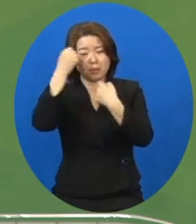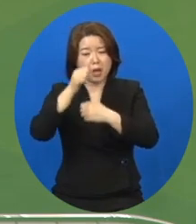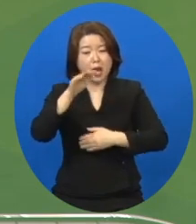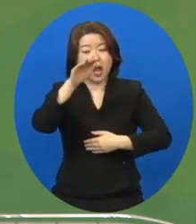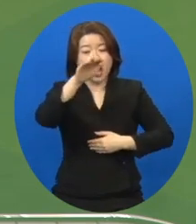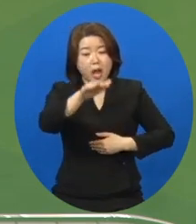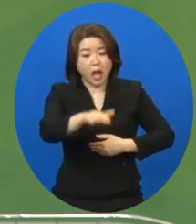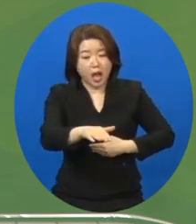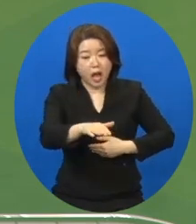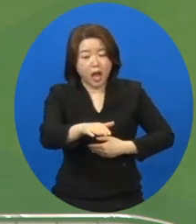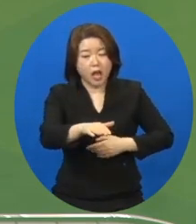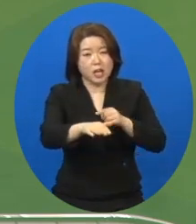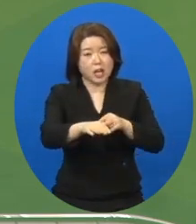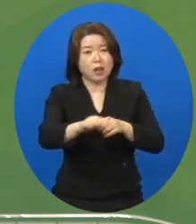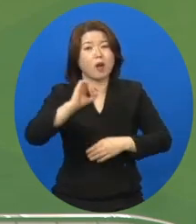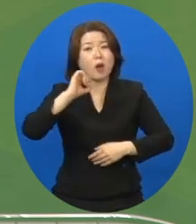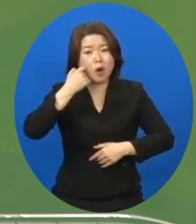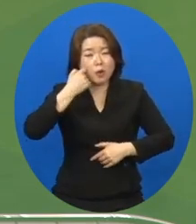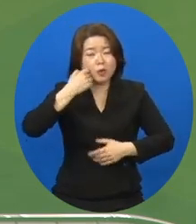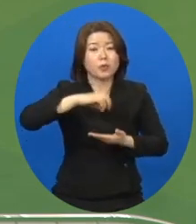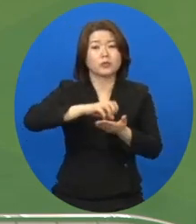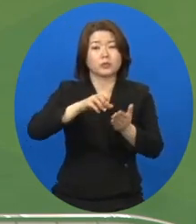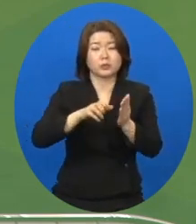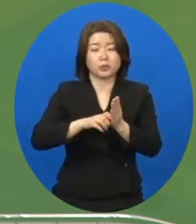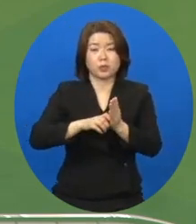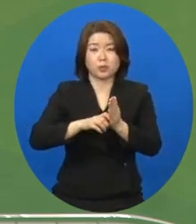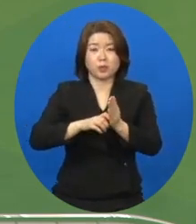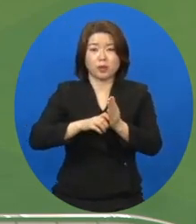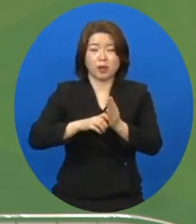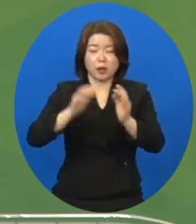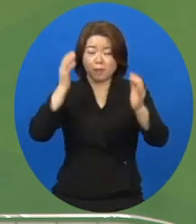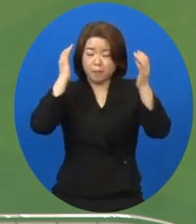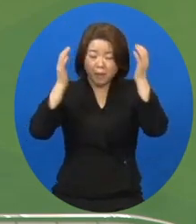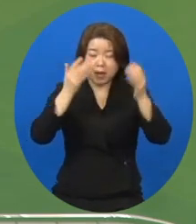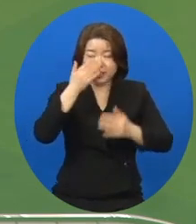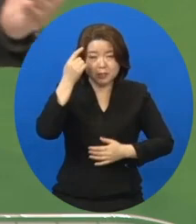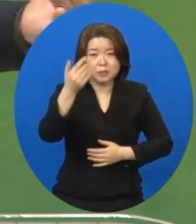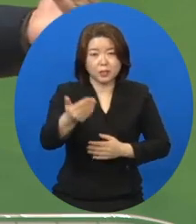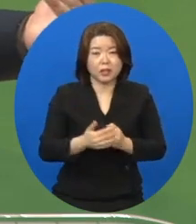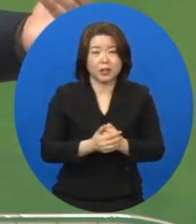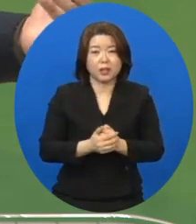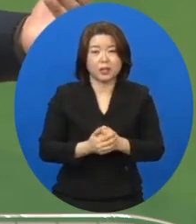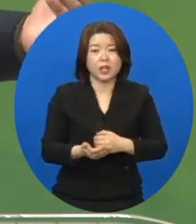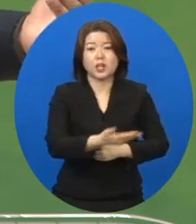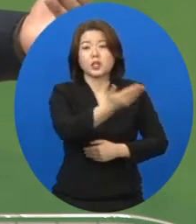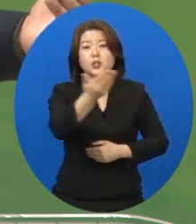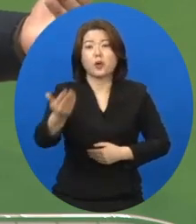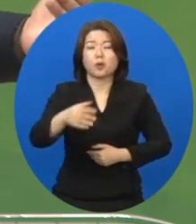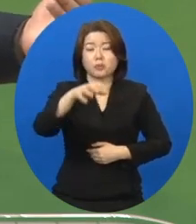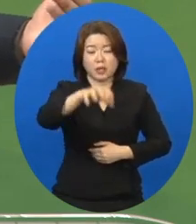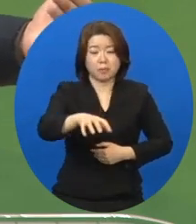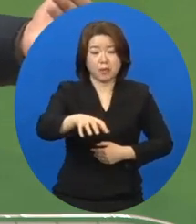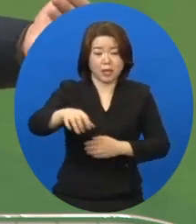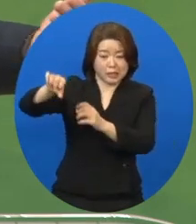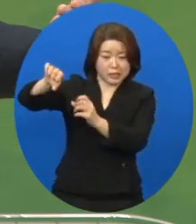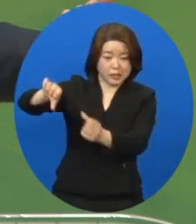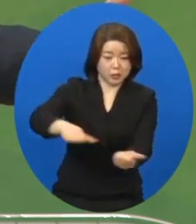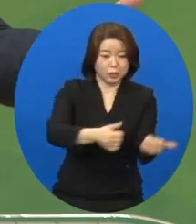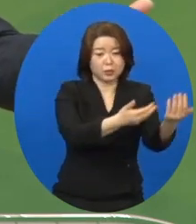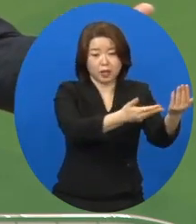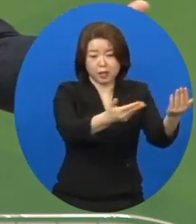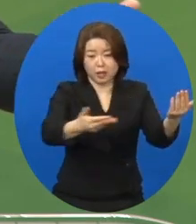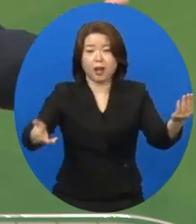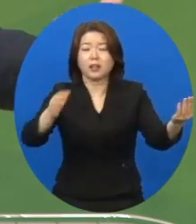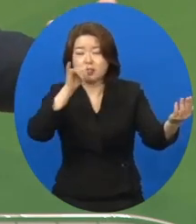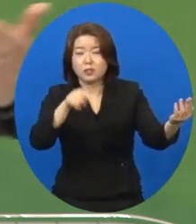어려울 정도로 혼란스럽습니까? 여러분 앞에 요단강이 있는 거예요. 그러나